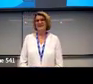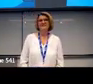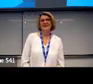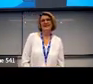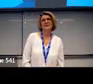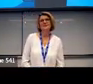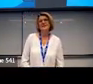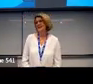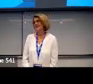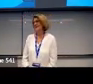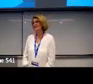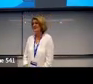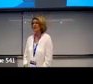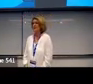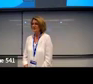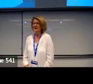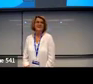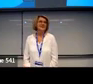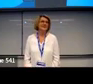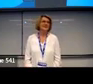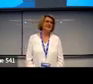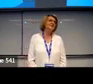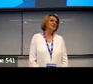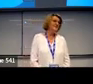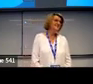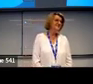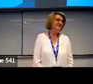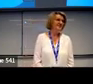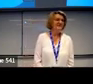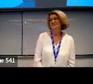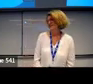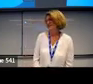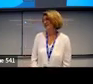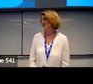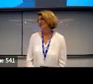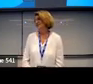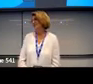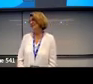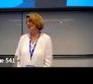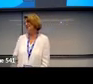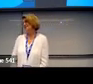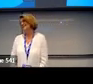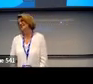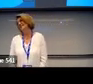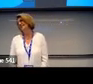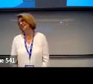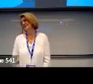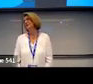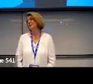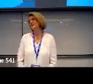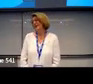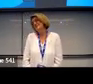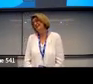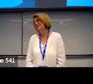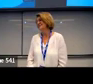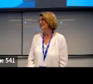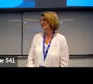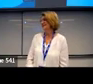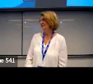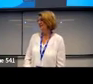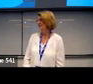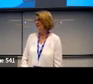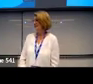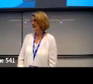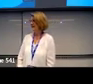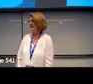Donc, Wikipédia a maintenant 20 ans, en 2021, en fait, c'était 20 ans, en 2020 pratiquement,